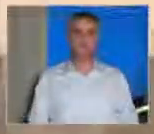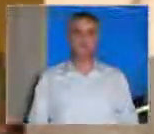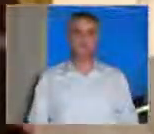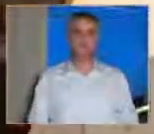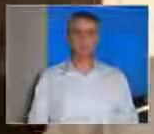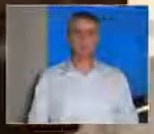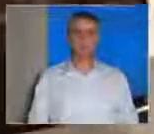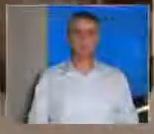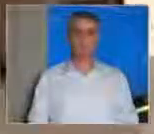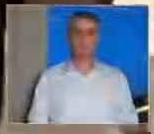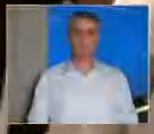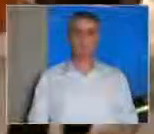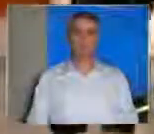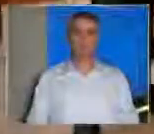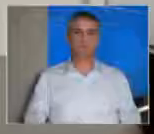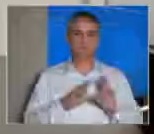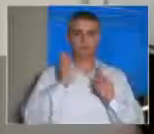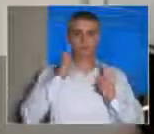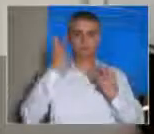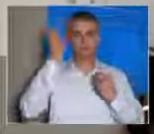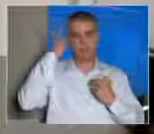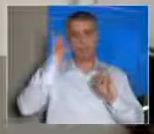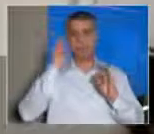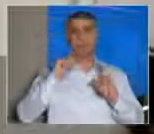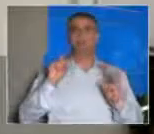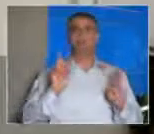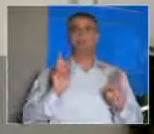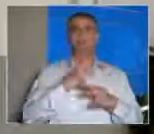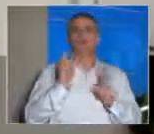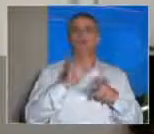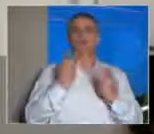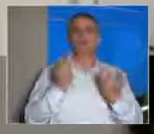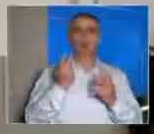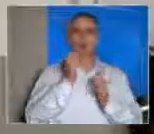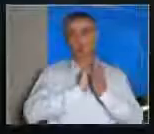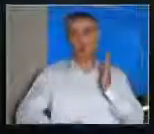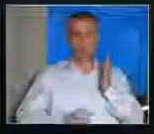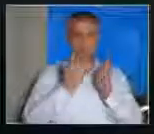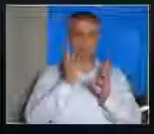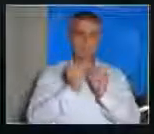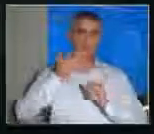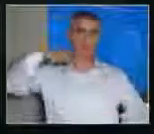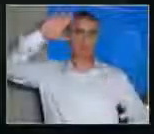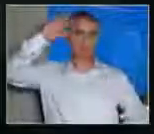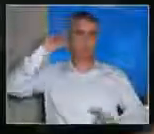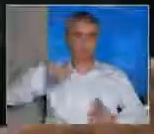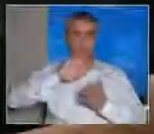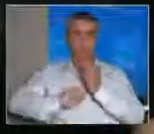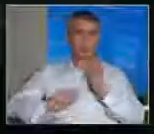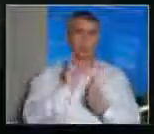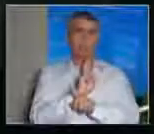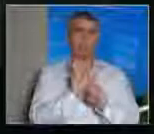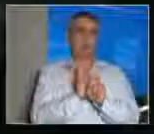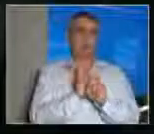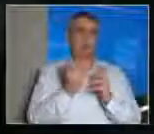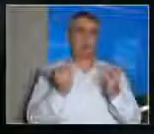בסך הכל יש בו הרבה היגיון. עכשיו צריך להגיד, זה לא שאי אפשר יהיה להסיר חסינות, בהצבעה בסוף אפשר להסיר